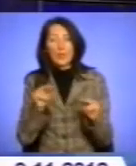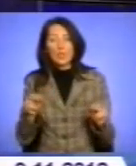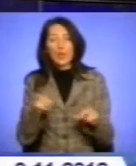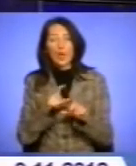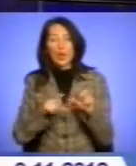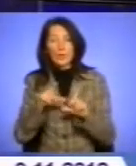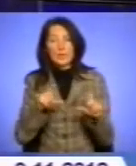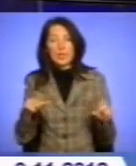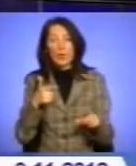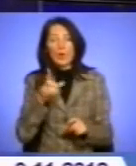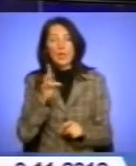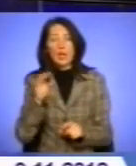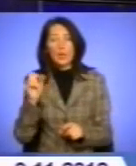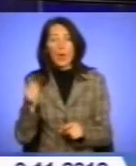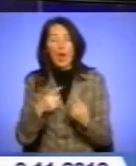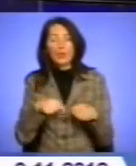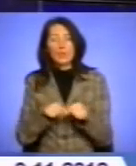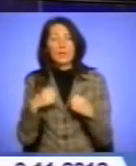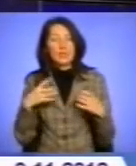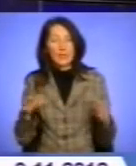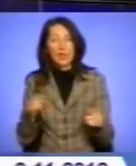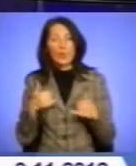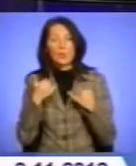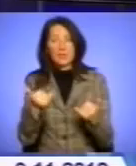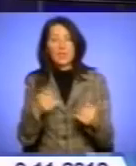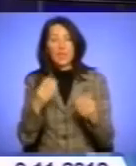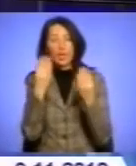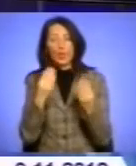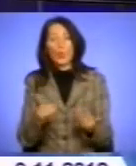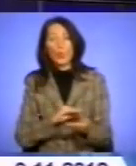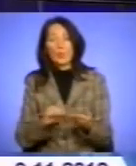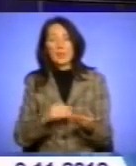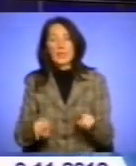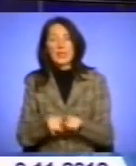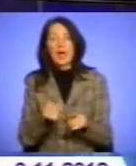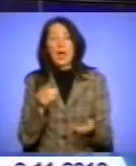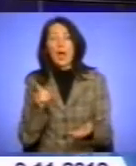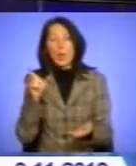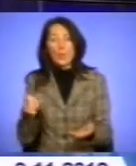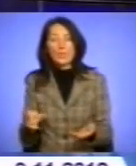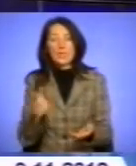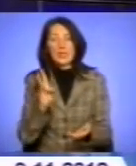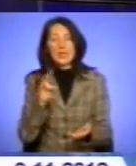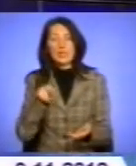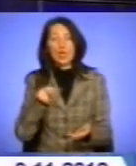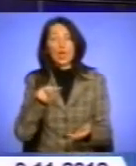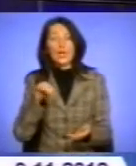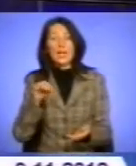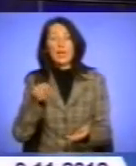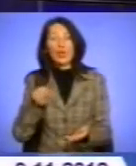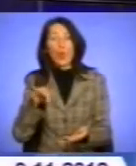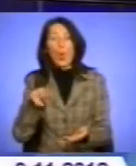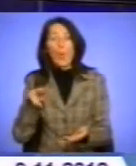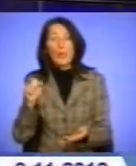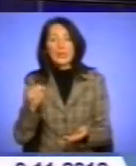Гнатюка організували свято, присвячене Дню писемності та постаті Нестора Літописця. На захід прийшли відомі громадські діячі